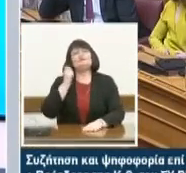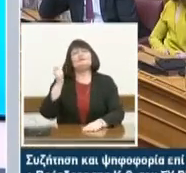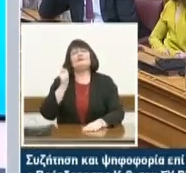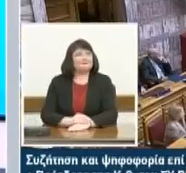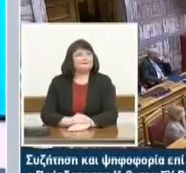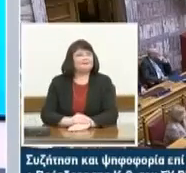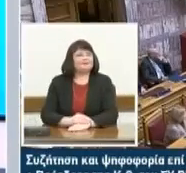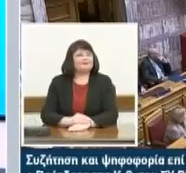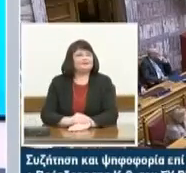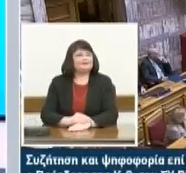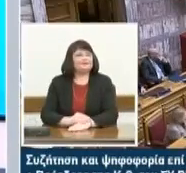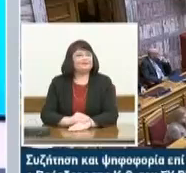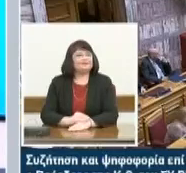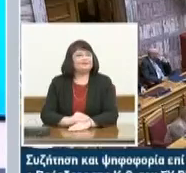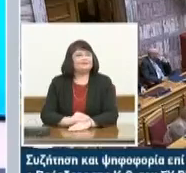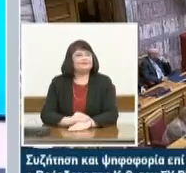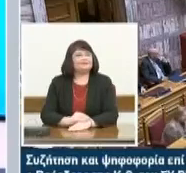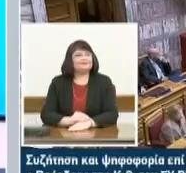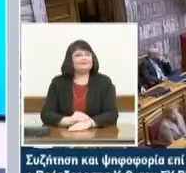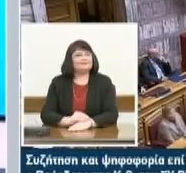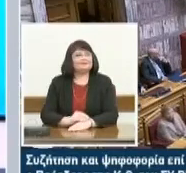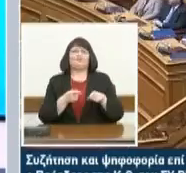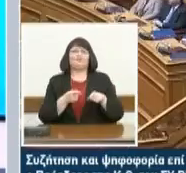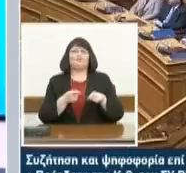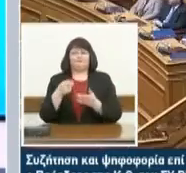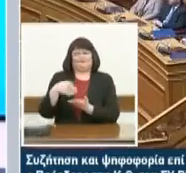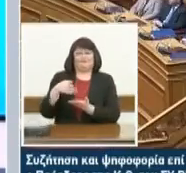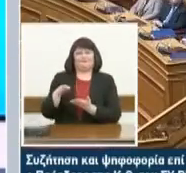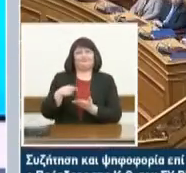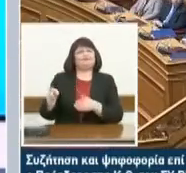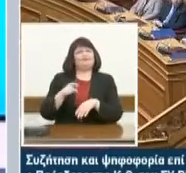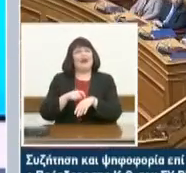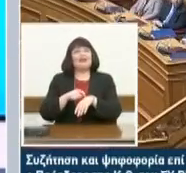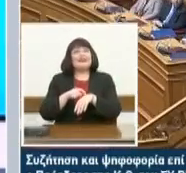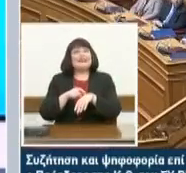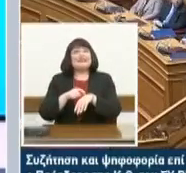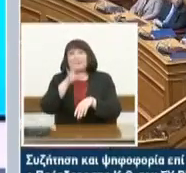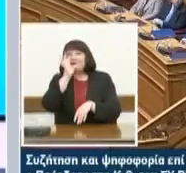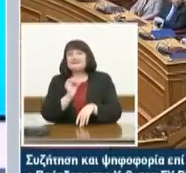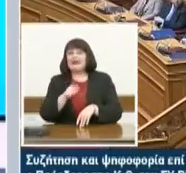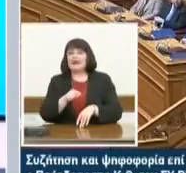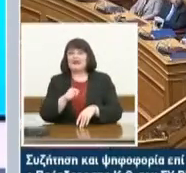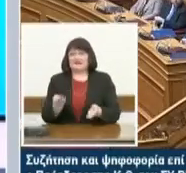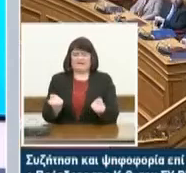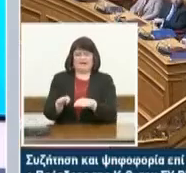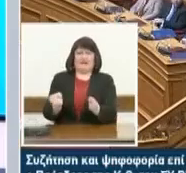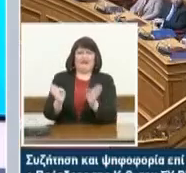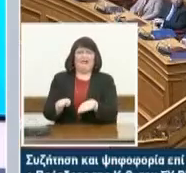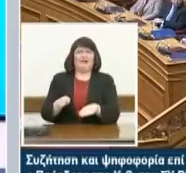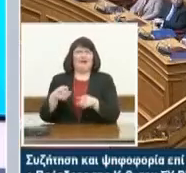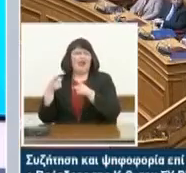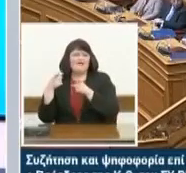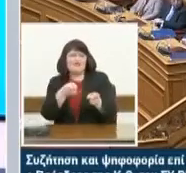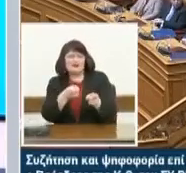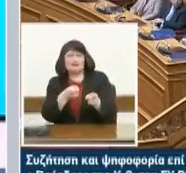την ευρωπαϊκή πραγματικότητα, καθώς γνωρίζετε ότι ένα πολύ μεγάλο μέρος των κυβερνήσεων ευρωπαϊκά γίνεται σε επίπεδο συνεργασίας και εκεί δεν